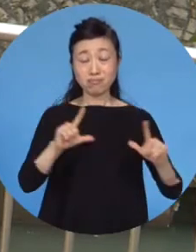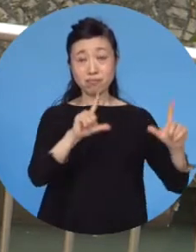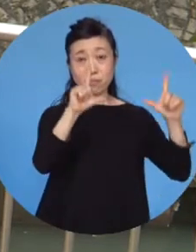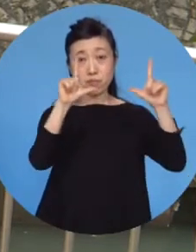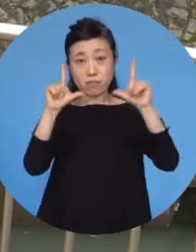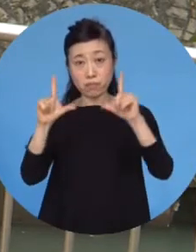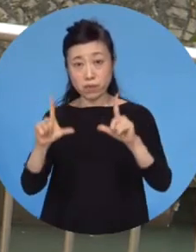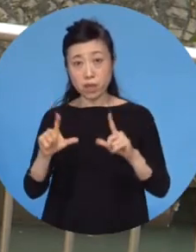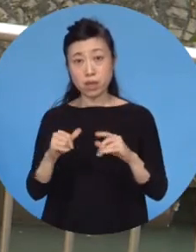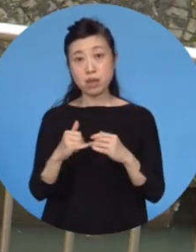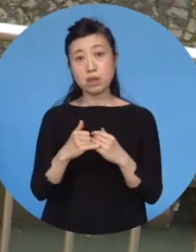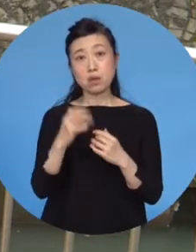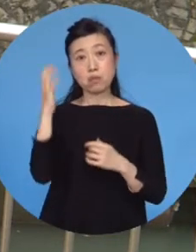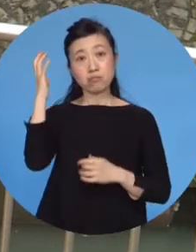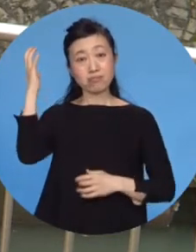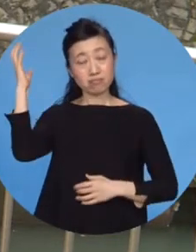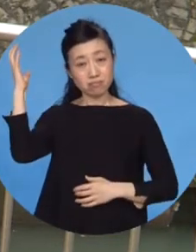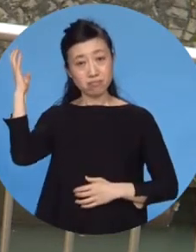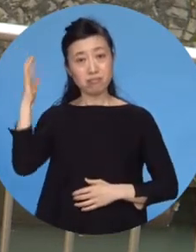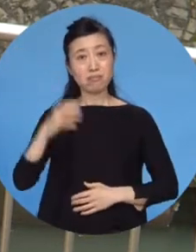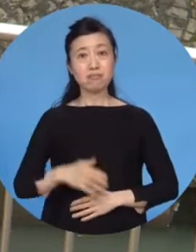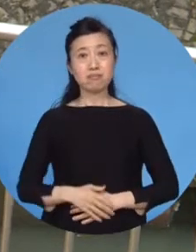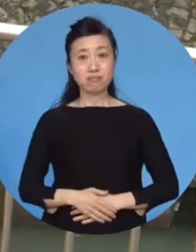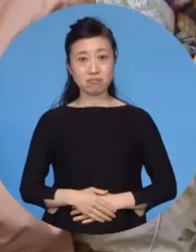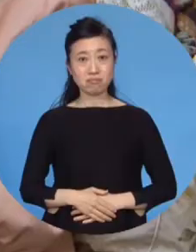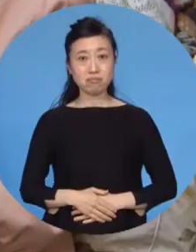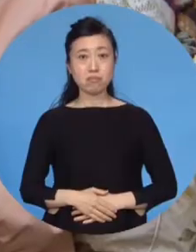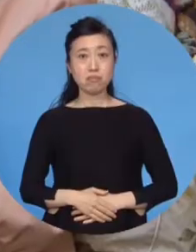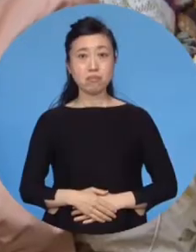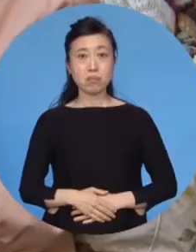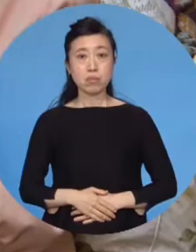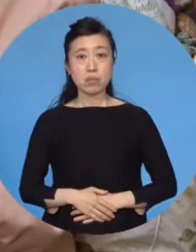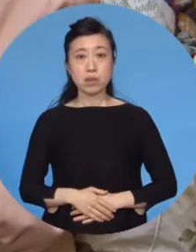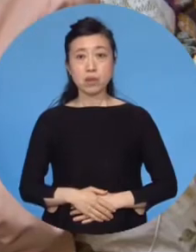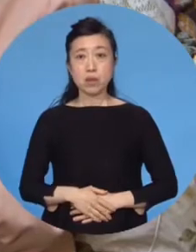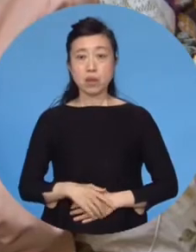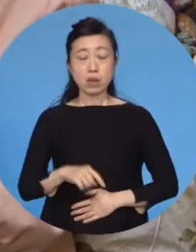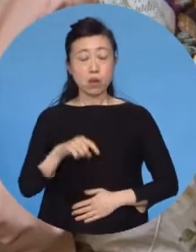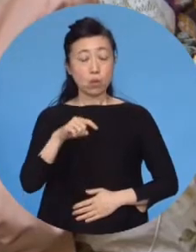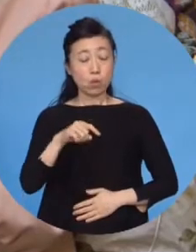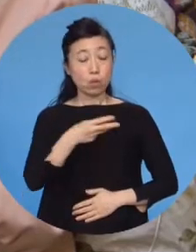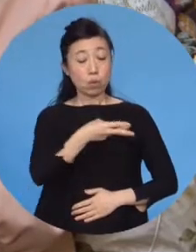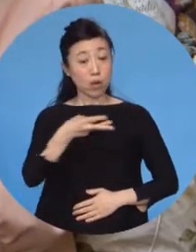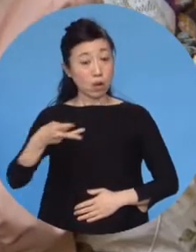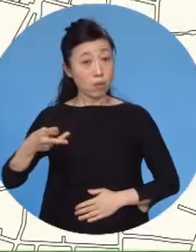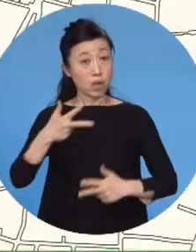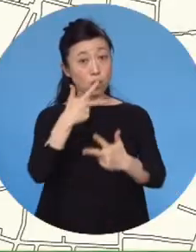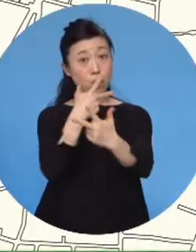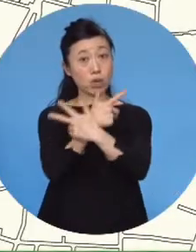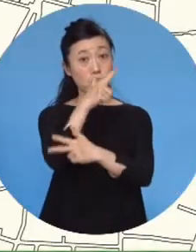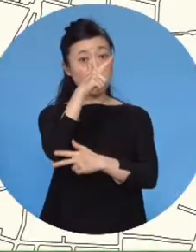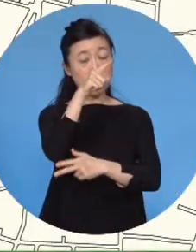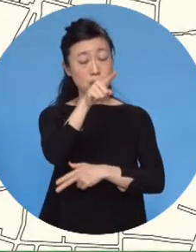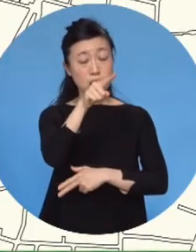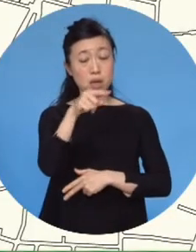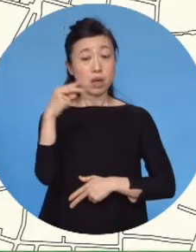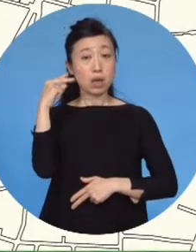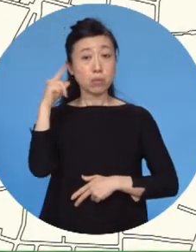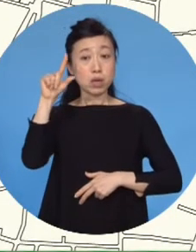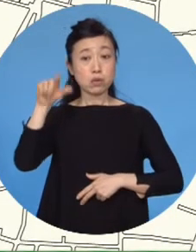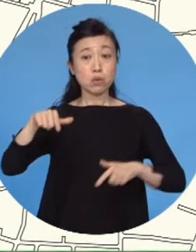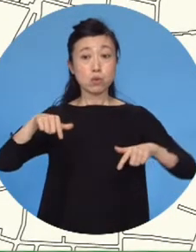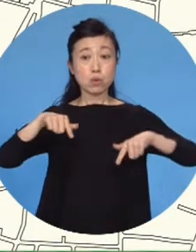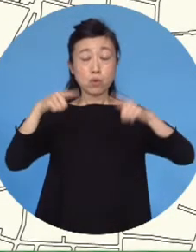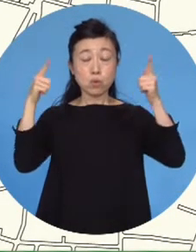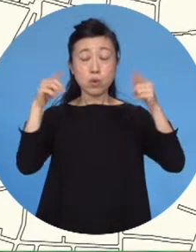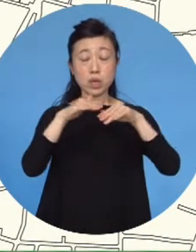ないかと松島さんは話します。 善福寺川を挟んで北側を松の木台地で、